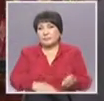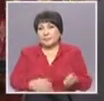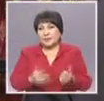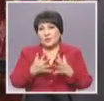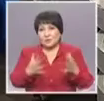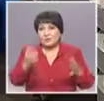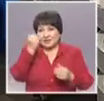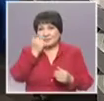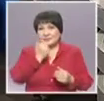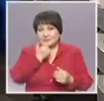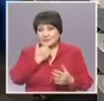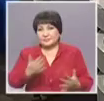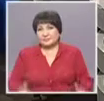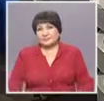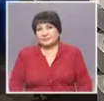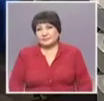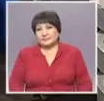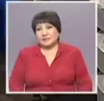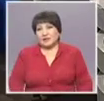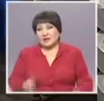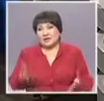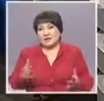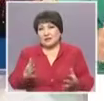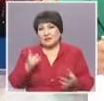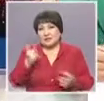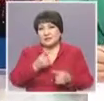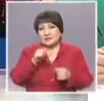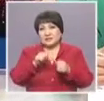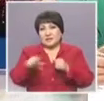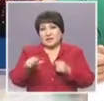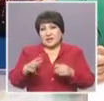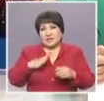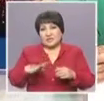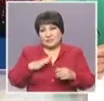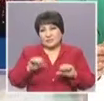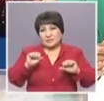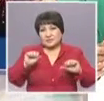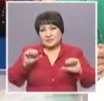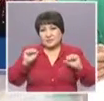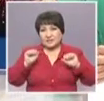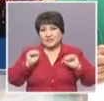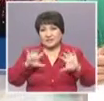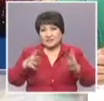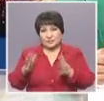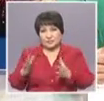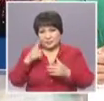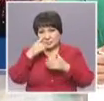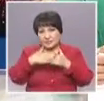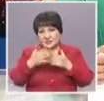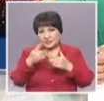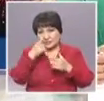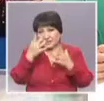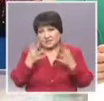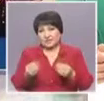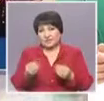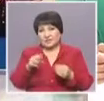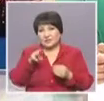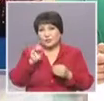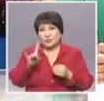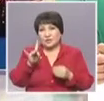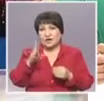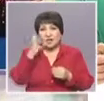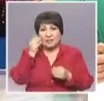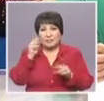үлкен Магомед. Но одно из самых ожидаемых спортивных событий, которое приближается в ближайшие дни, это тур Алматы. И